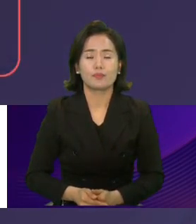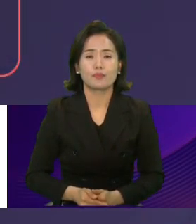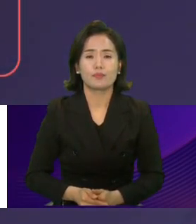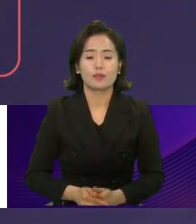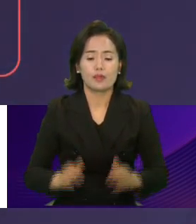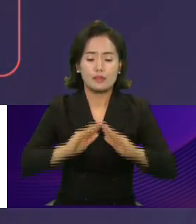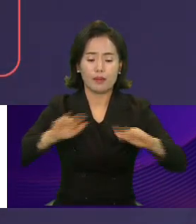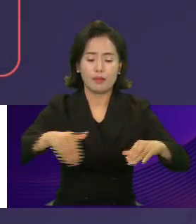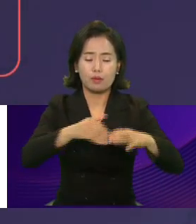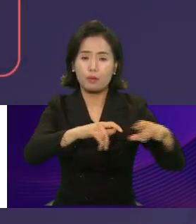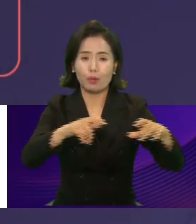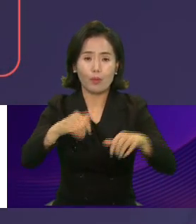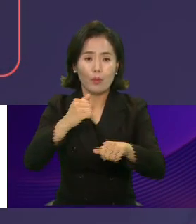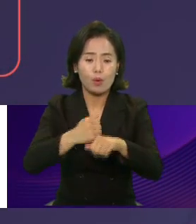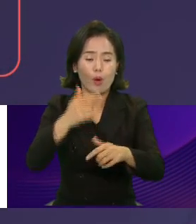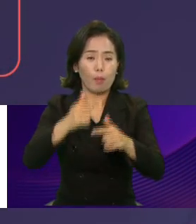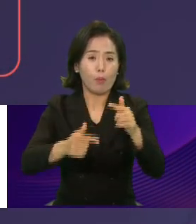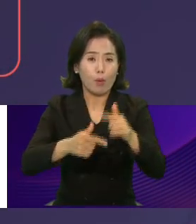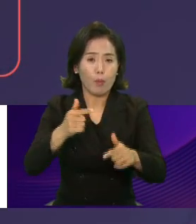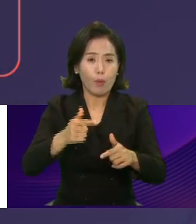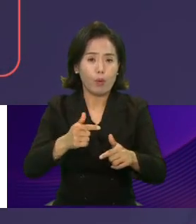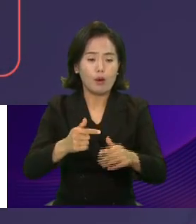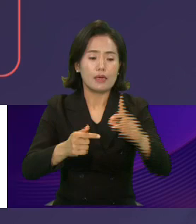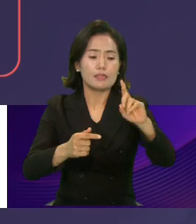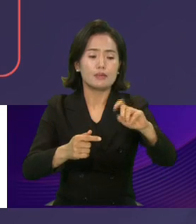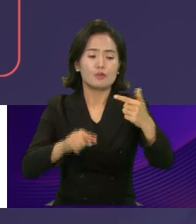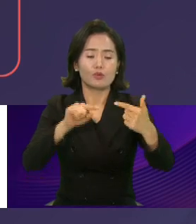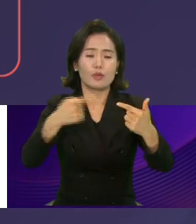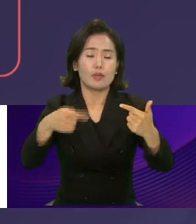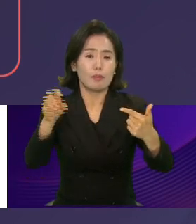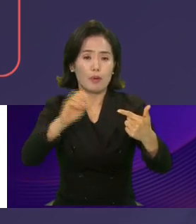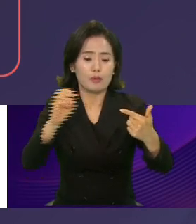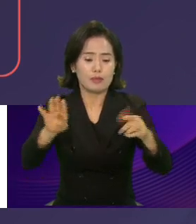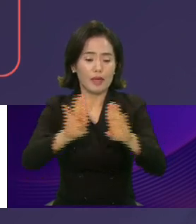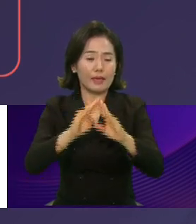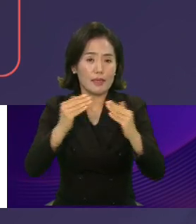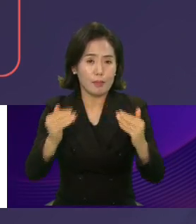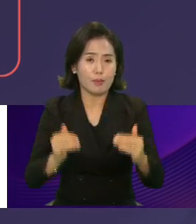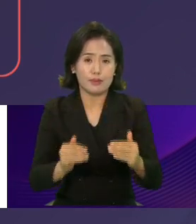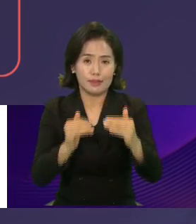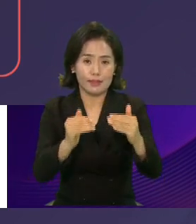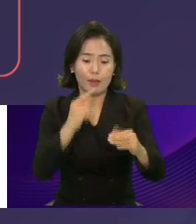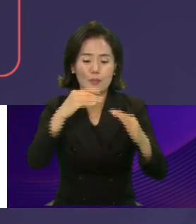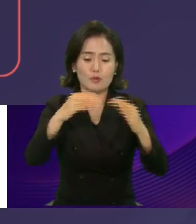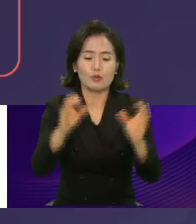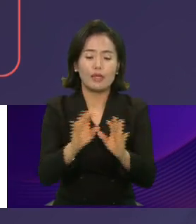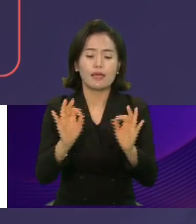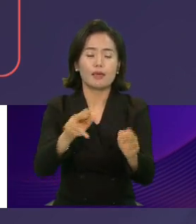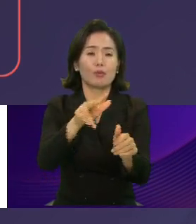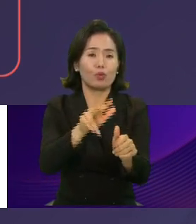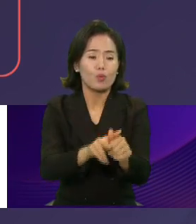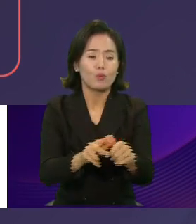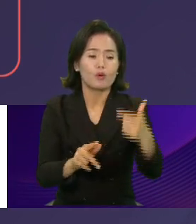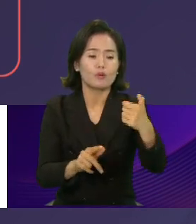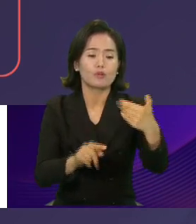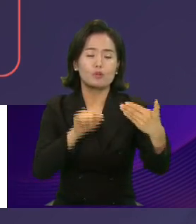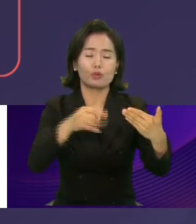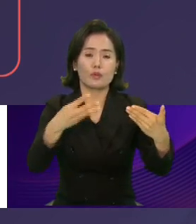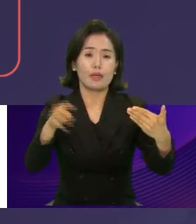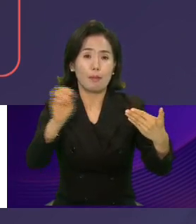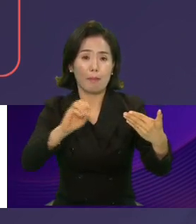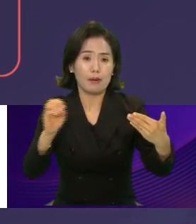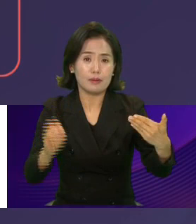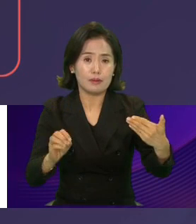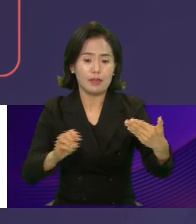이번엔 전남 선거구로 가보겠습니다. 먼저 목포입니다. 16.1%까지 개표가 진행됐고요. 민주당의 김원희 후보가